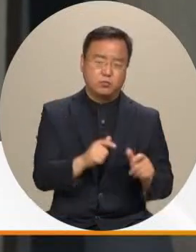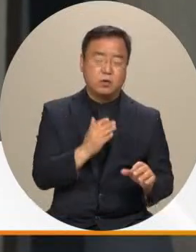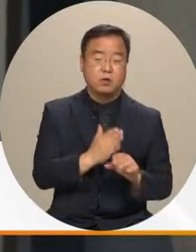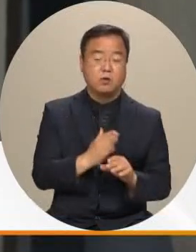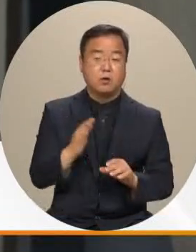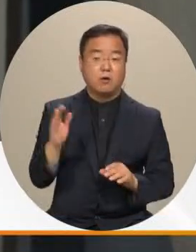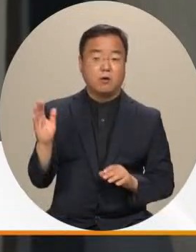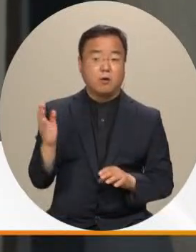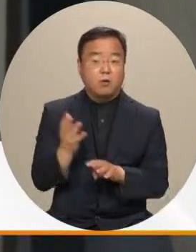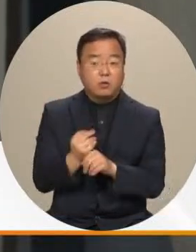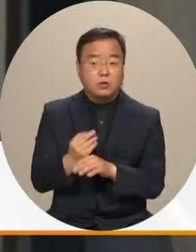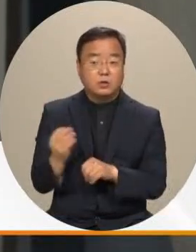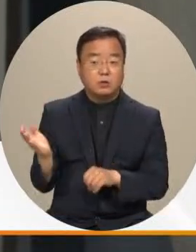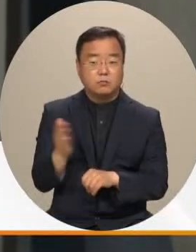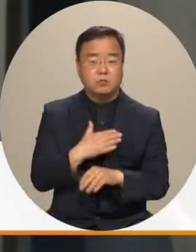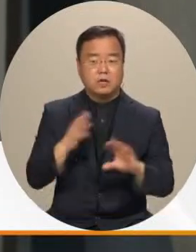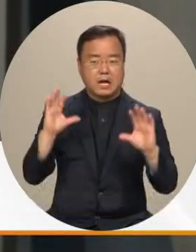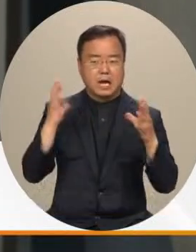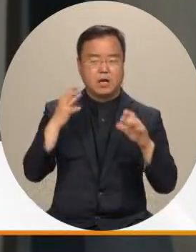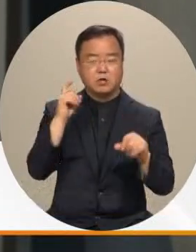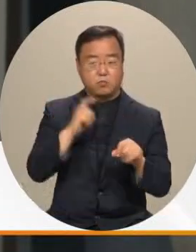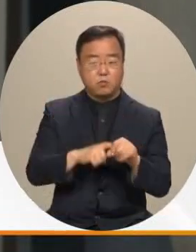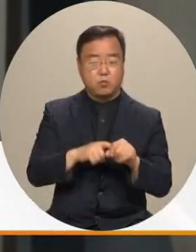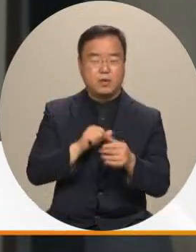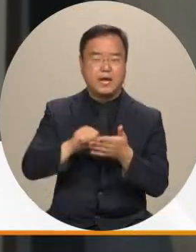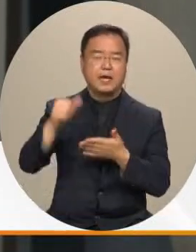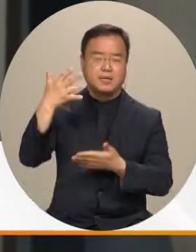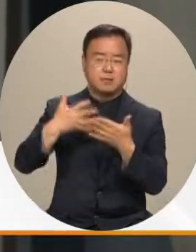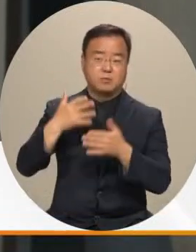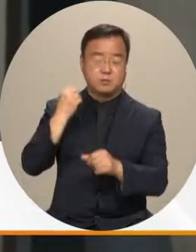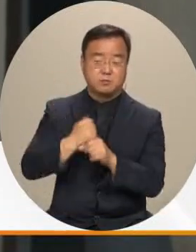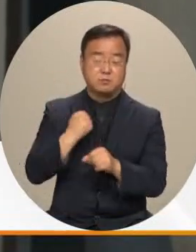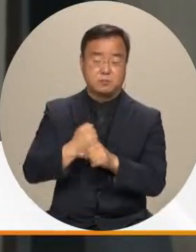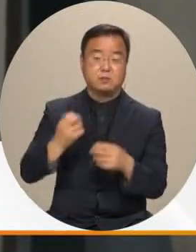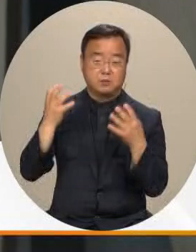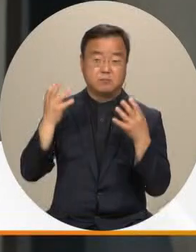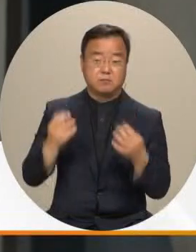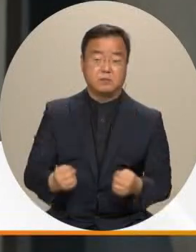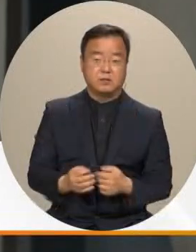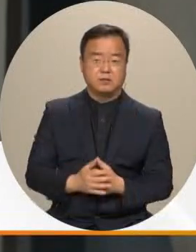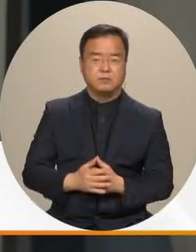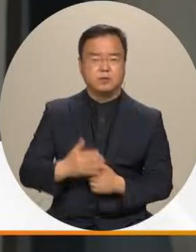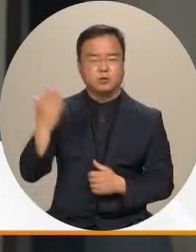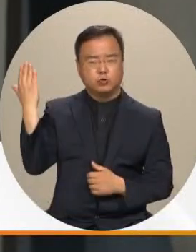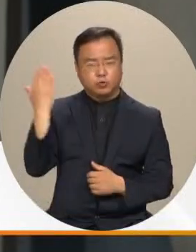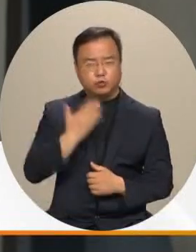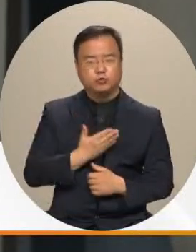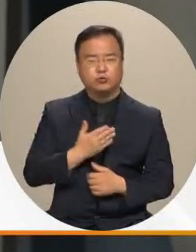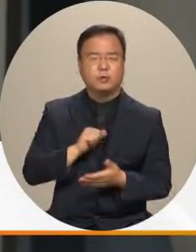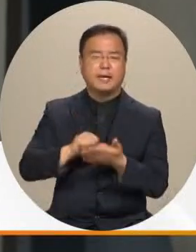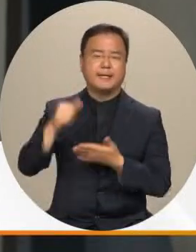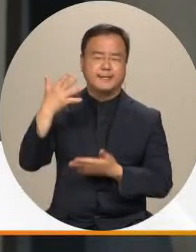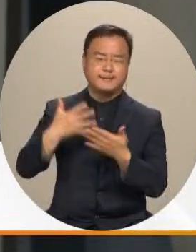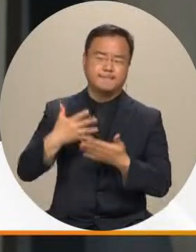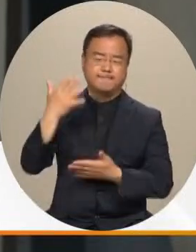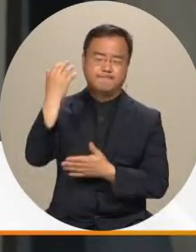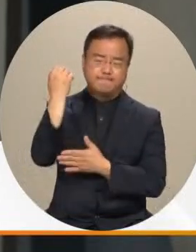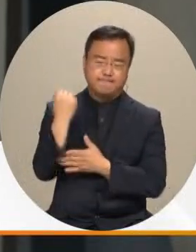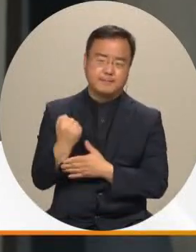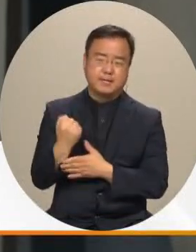어느 순간부터는 그 유아용 애니메이션들을 많이 제작을 하고 있기 때문에 순수 애니메이션이 낙후되고